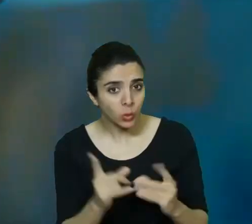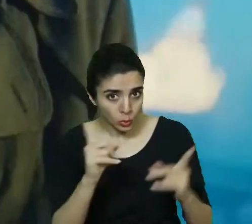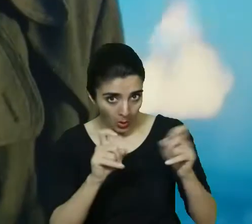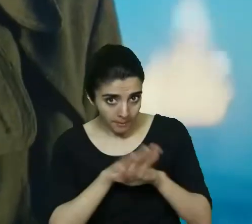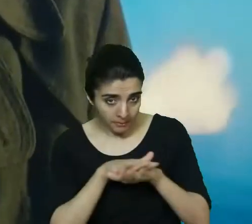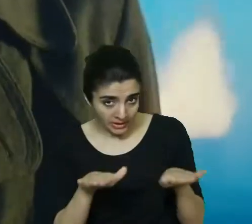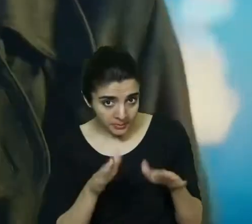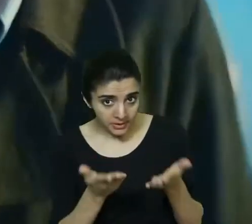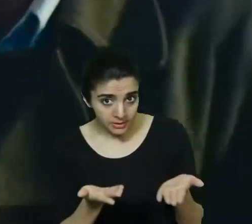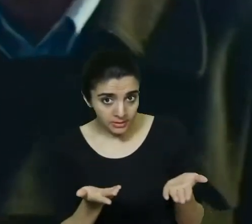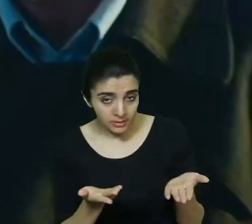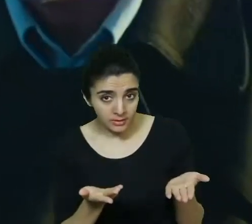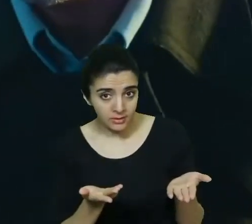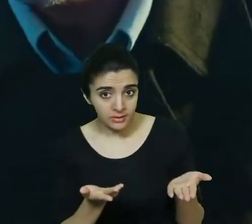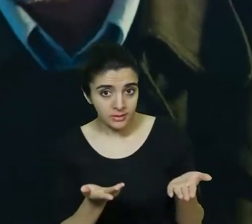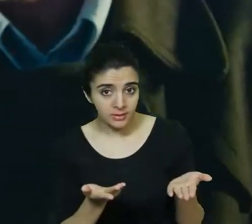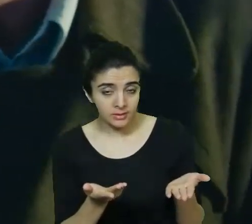Sordunuz mu?